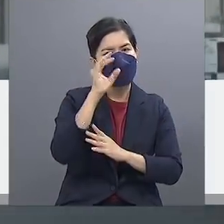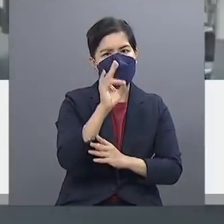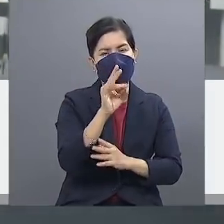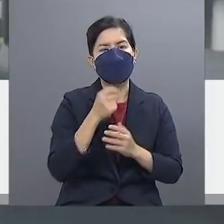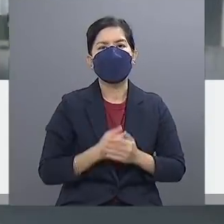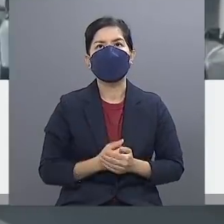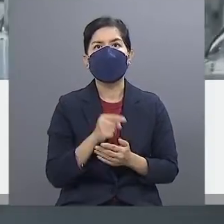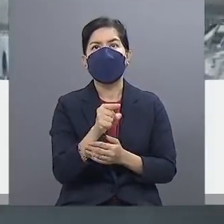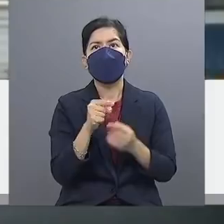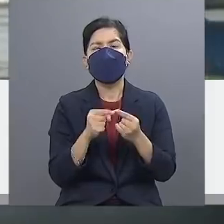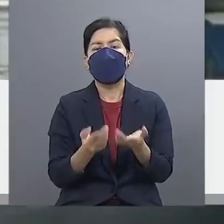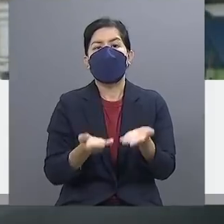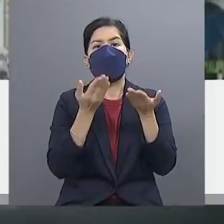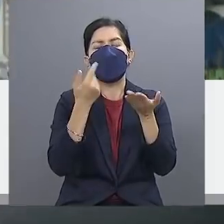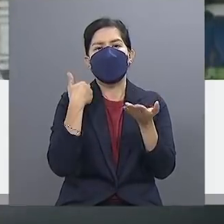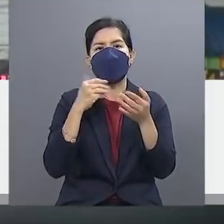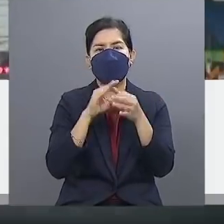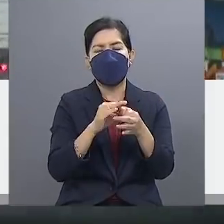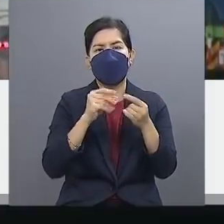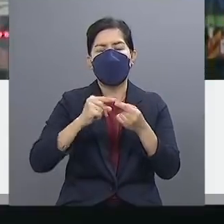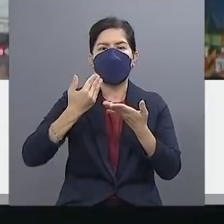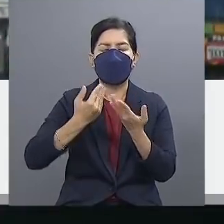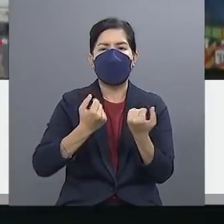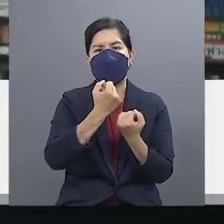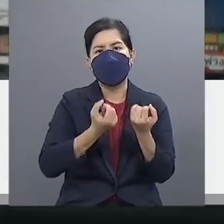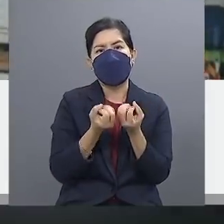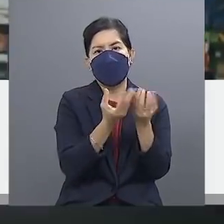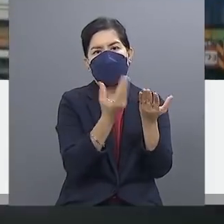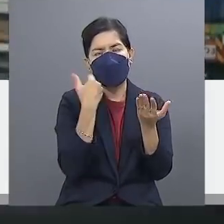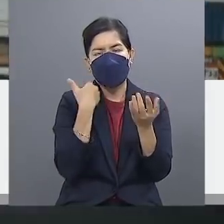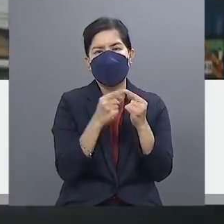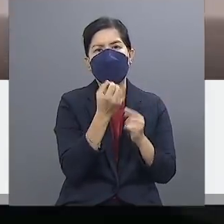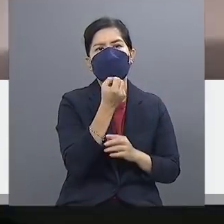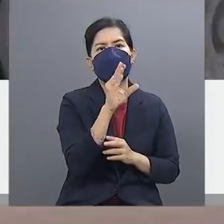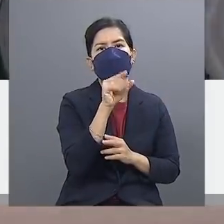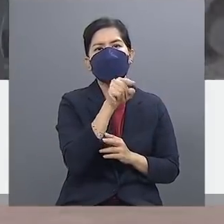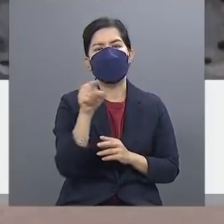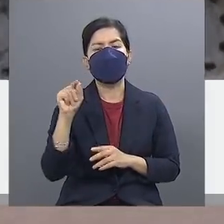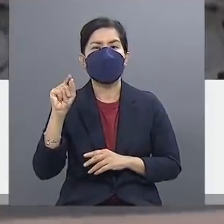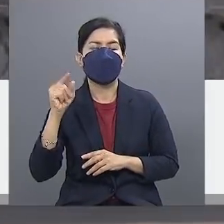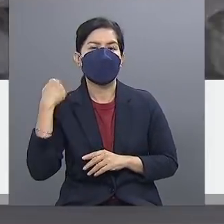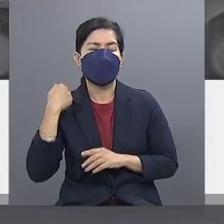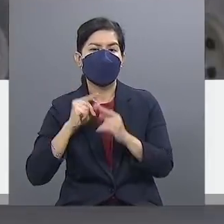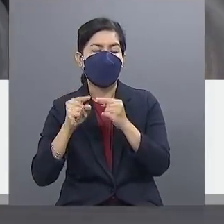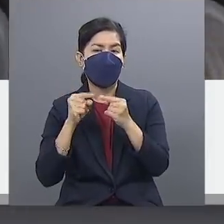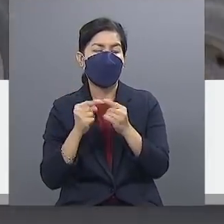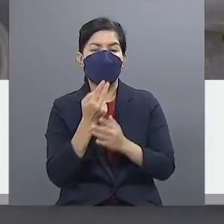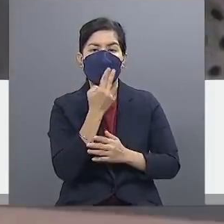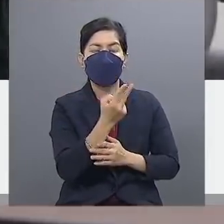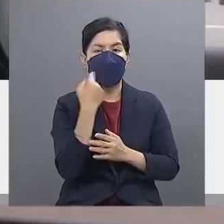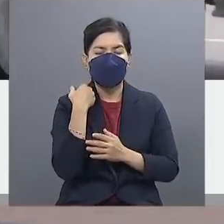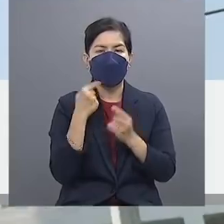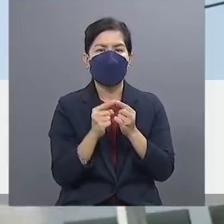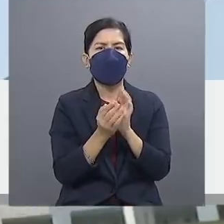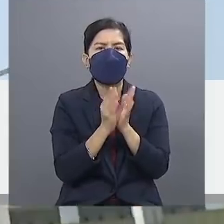อยละ 15-20 มีผลตั้งแต่วันนี้นะคะแต่ก็ขึ้นอยู่กับแต่ละเครือข่ายว่าจะปรับเพิ่มขึ้นมากน้อยแค่ไหนค่ะ